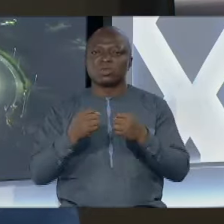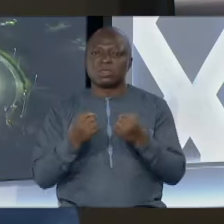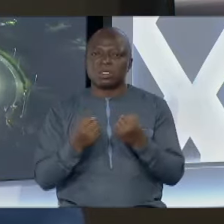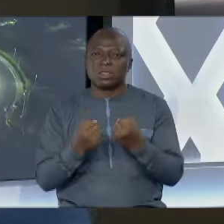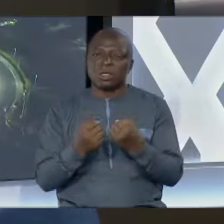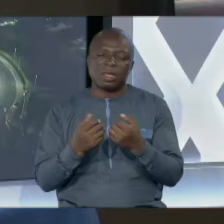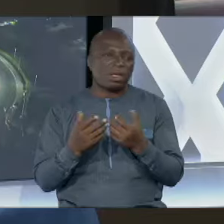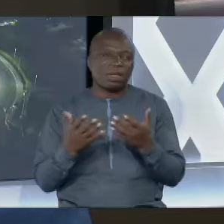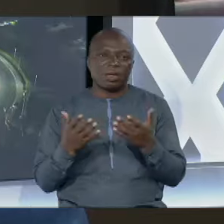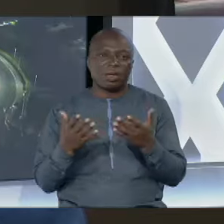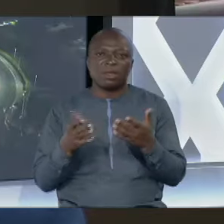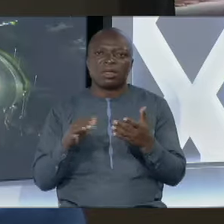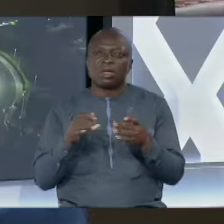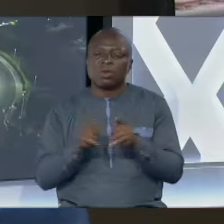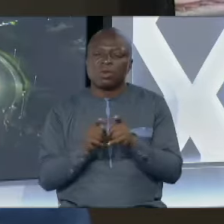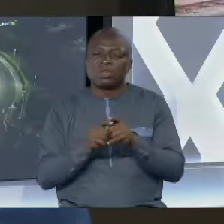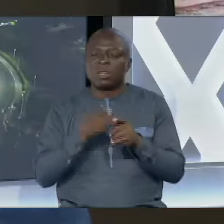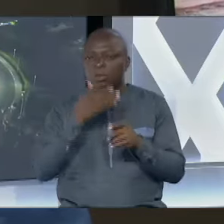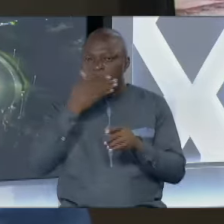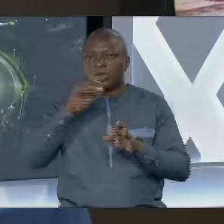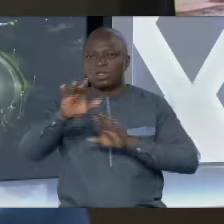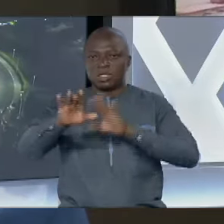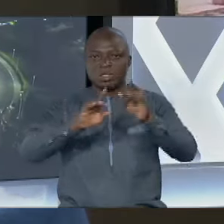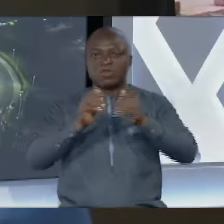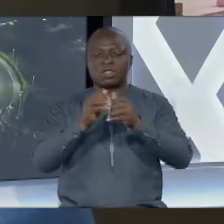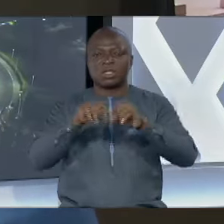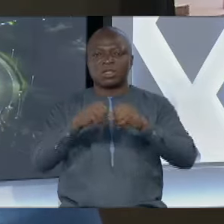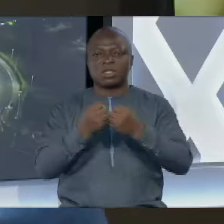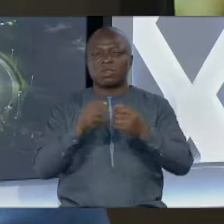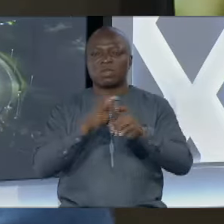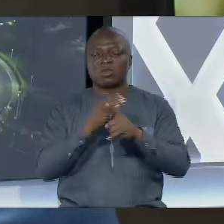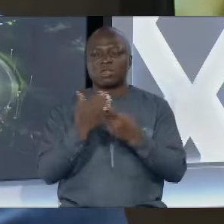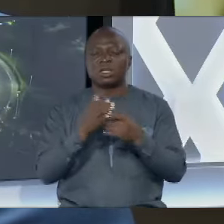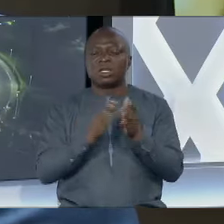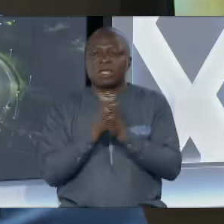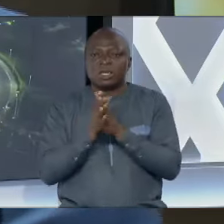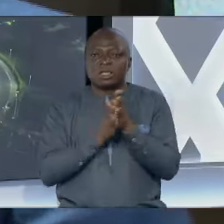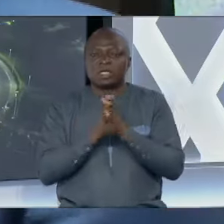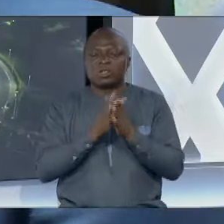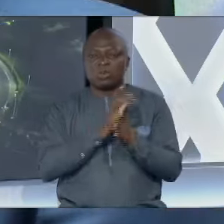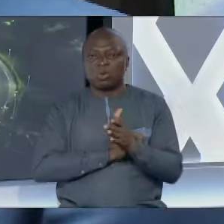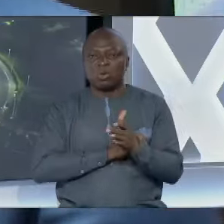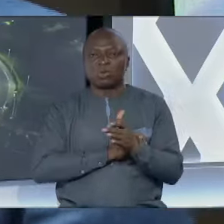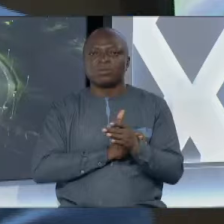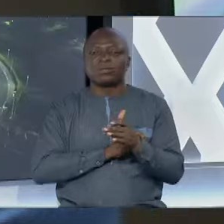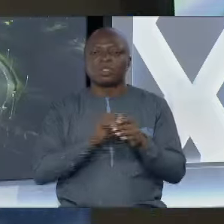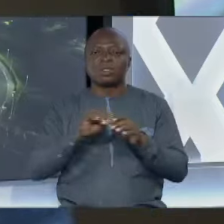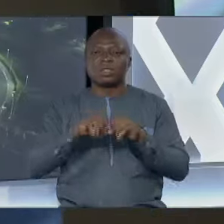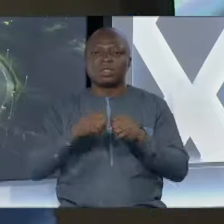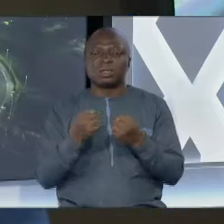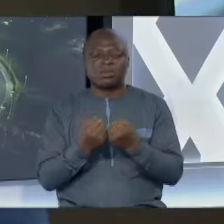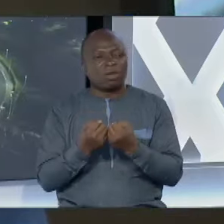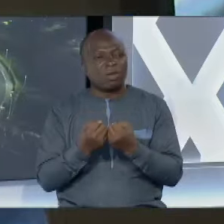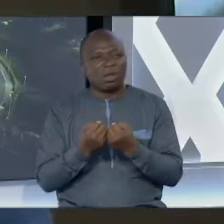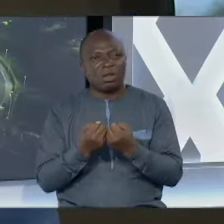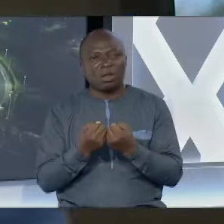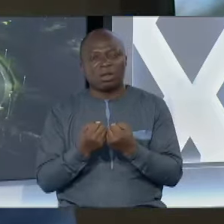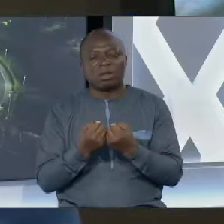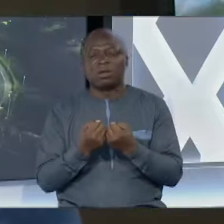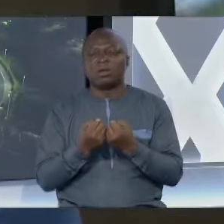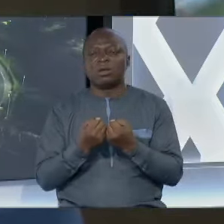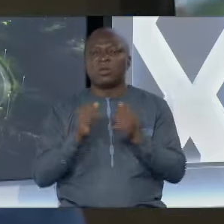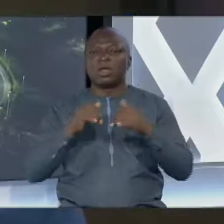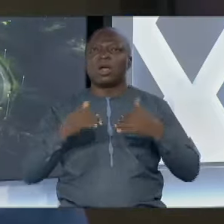entreprises qu'il a lui-même sélectionnées par rapport à des secteurs qui concernent, qui intéressent le Togo. Donc des secteurs où il peut y